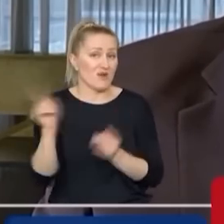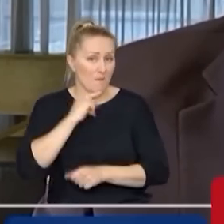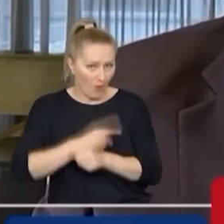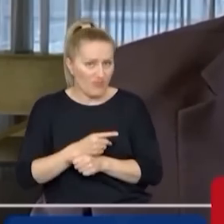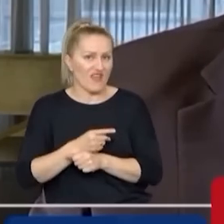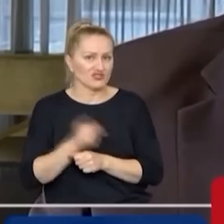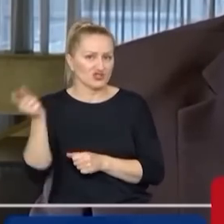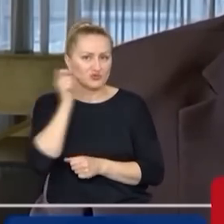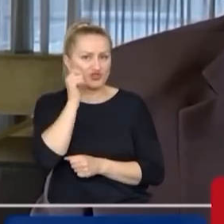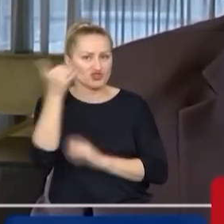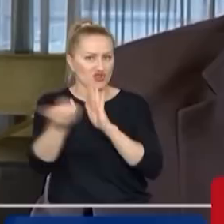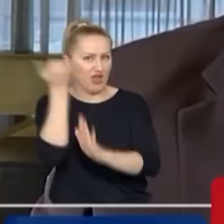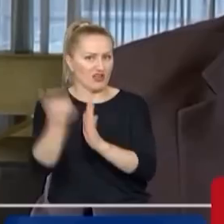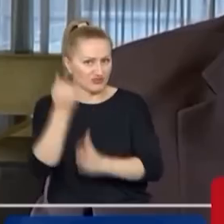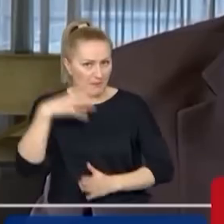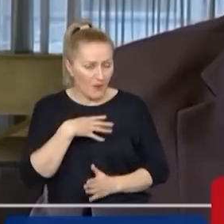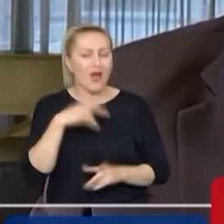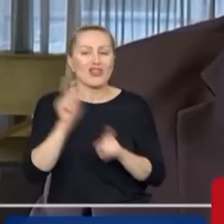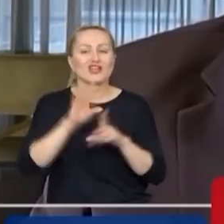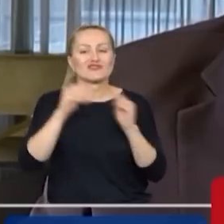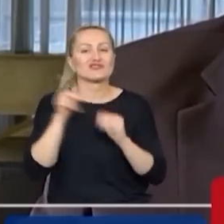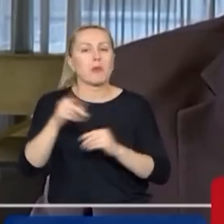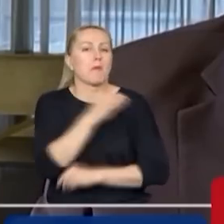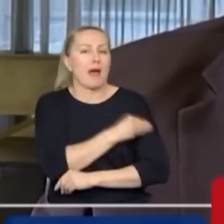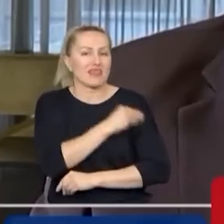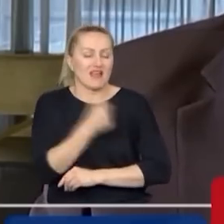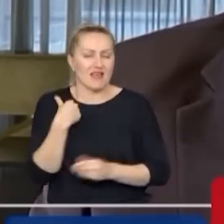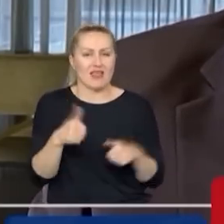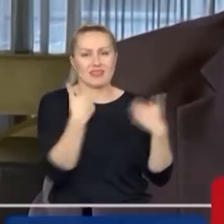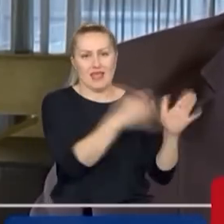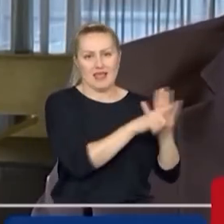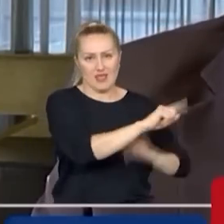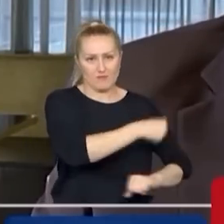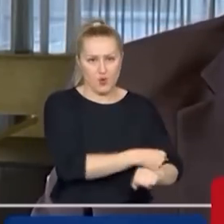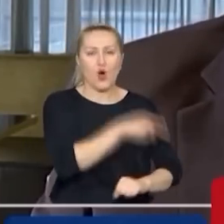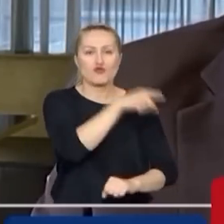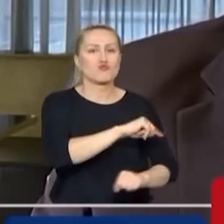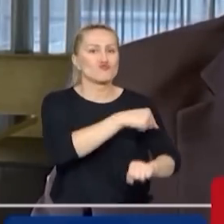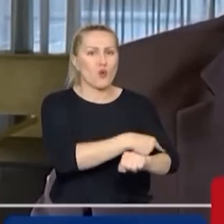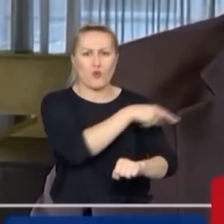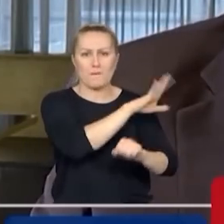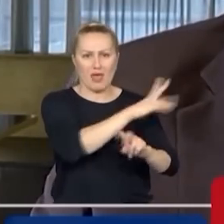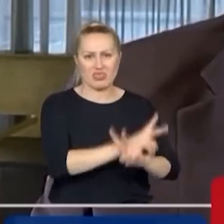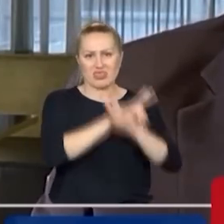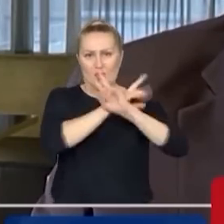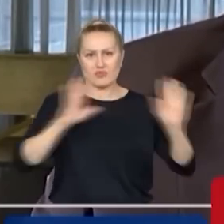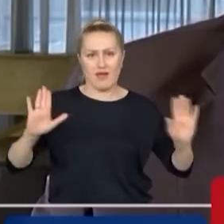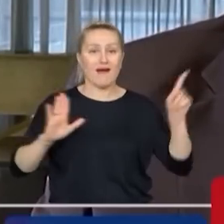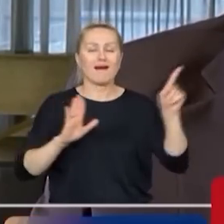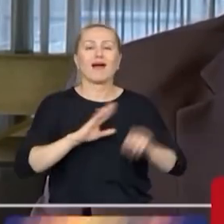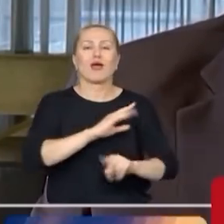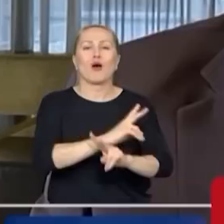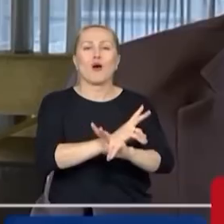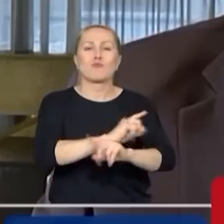popełnienie tego przestępstwa. Oczywiście te materiały też przekazujemy do prokuratora. Prokurator jest instytucją niezależną, dlatego on nie powiedział